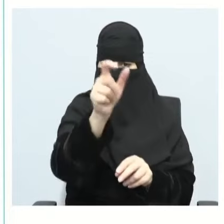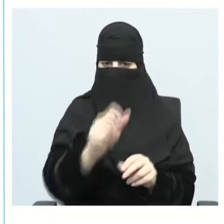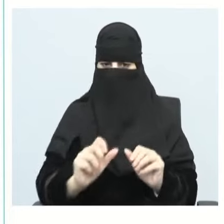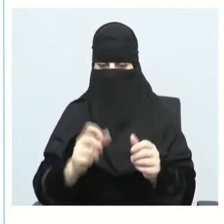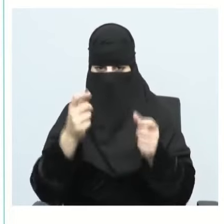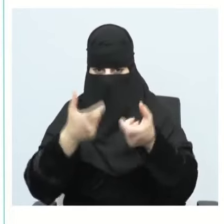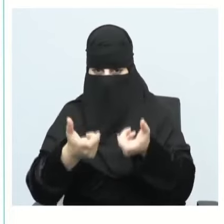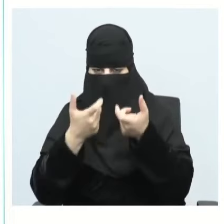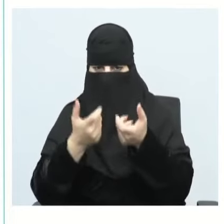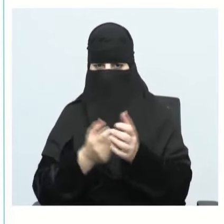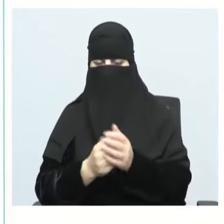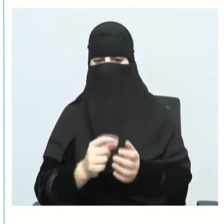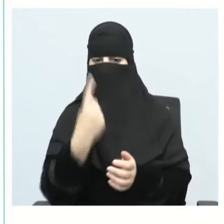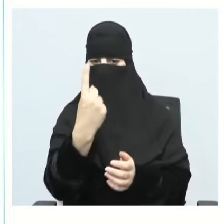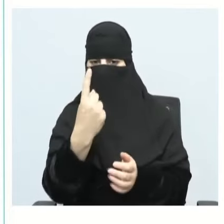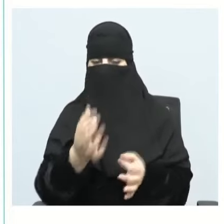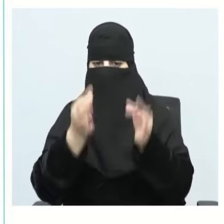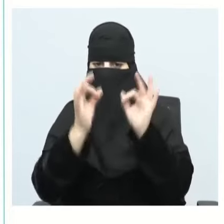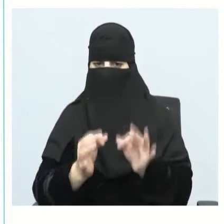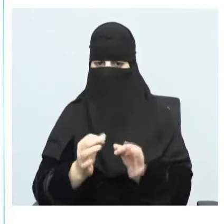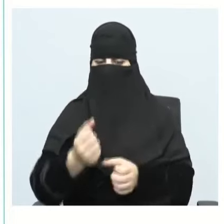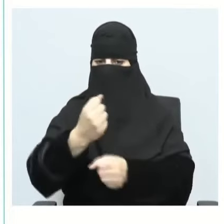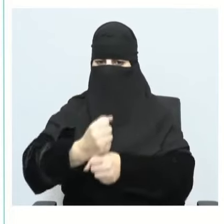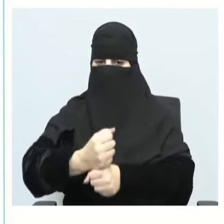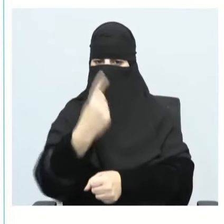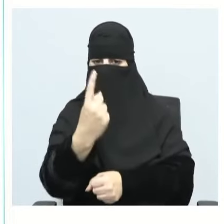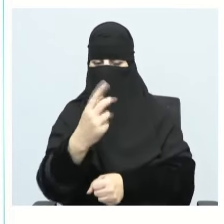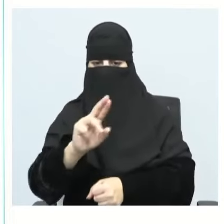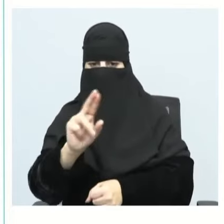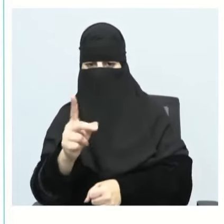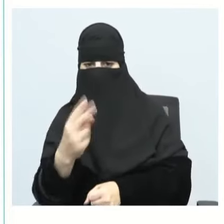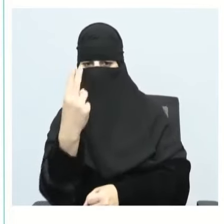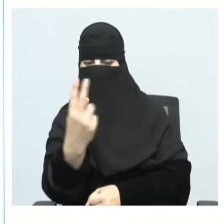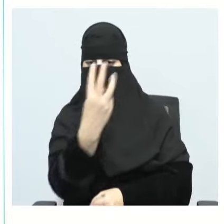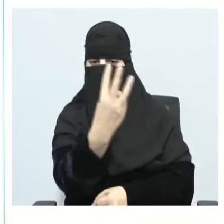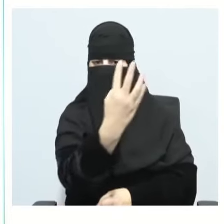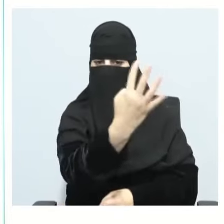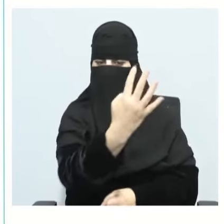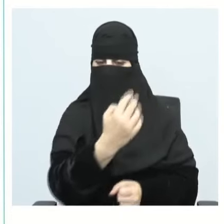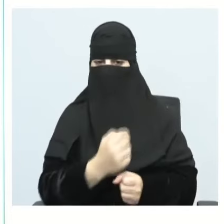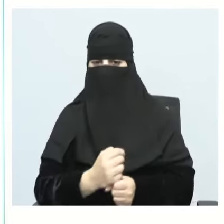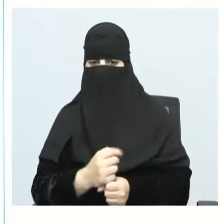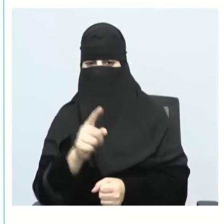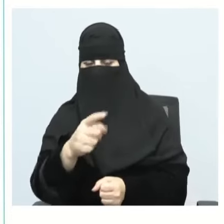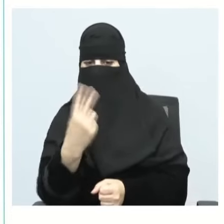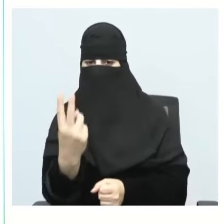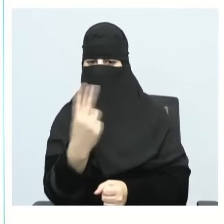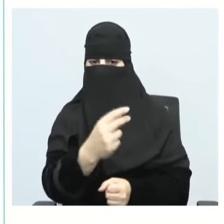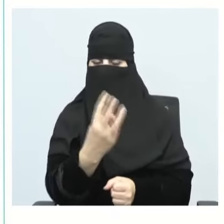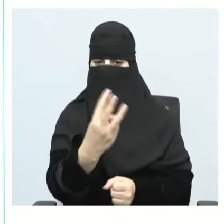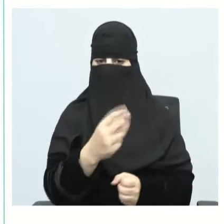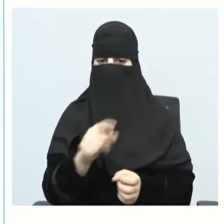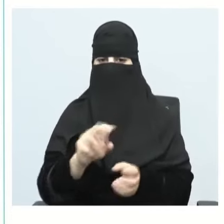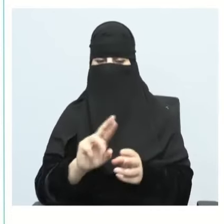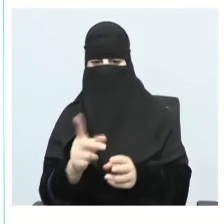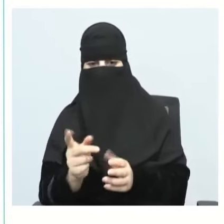واحد هنا وغير اماكن اثنان و 43 فتصبح اثنان وبدل مكان الثلاثه